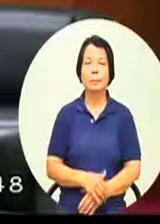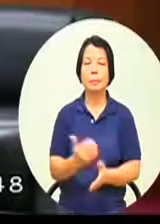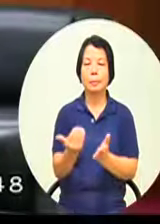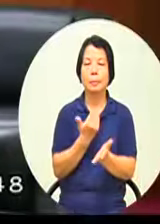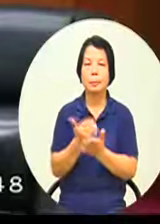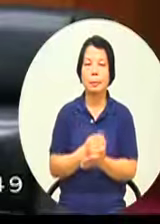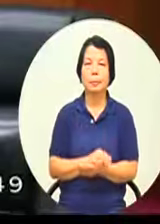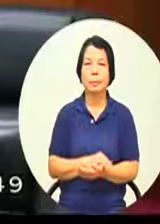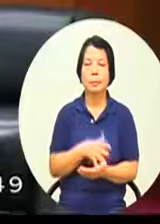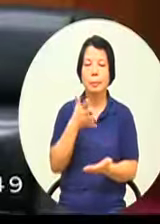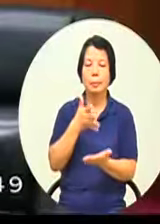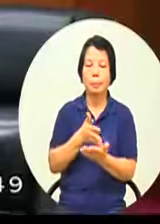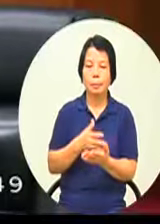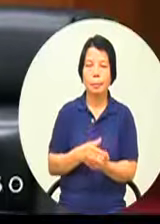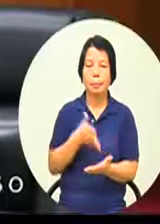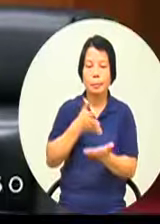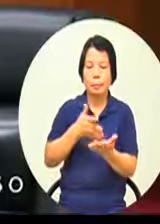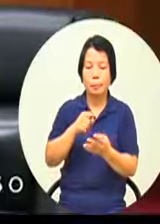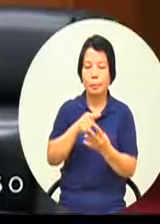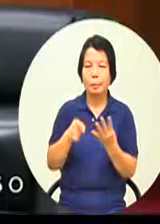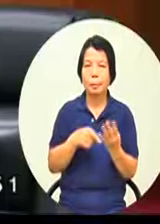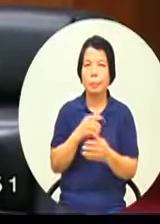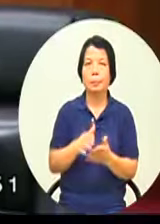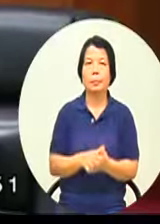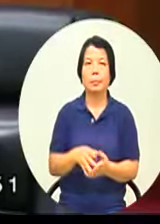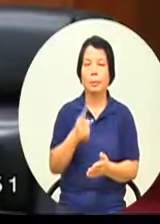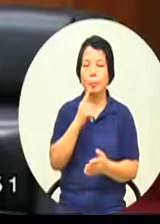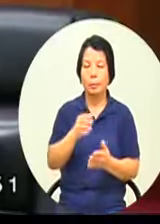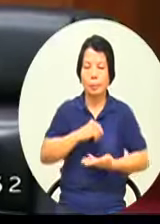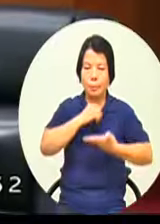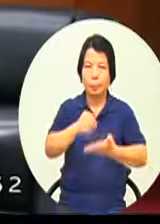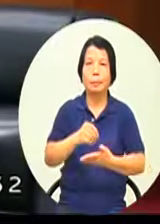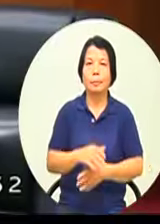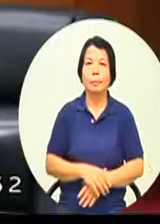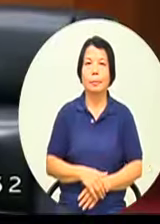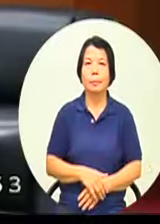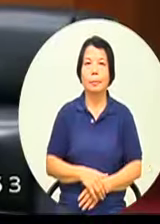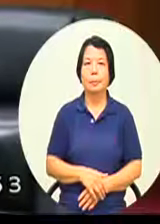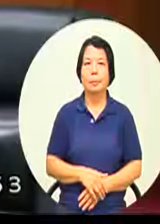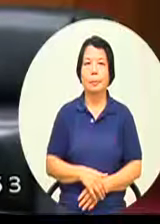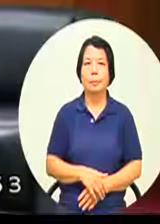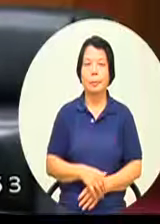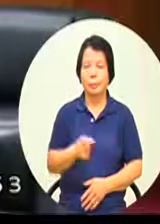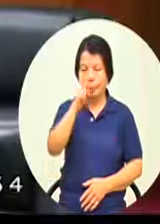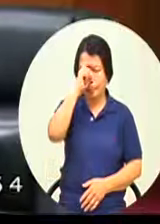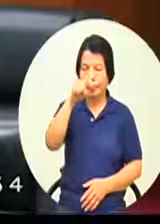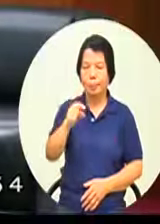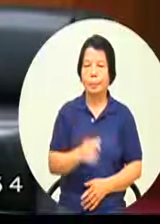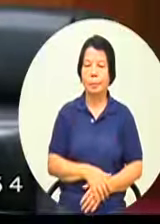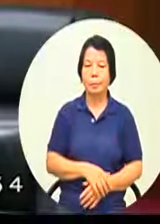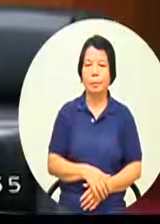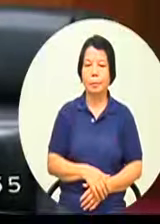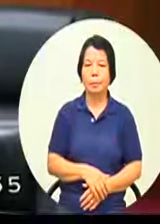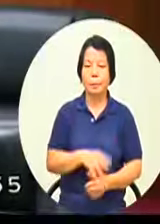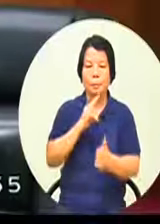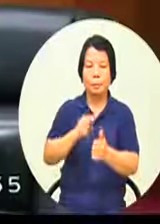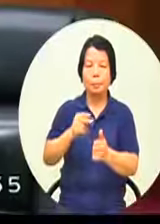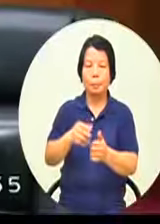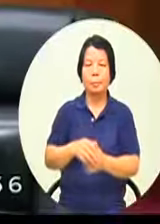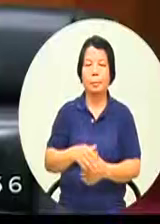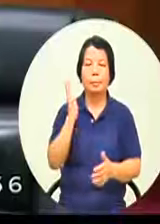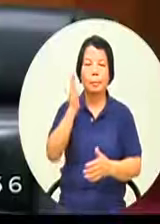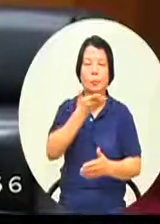到这几个部分哈，我是建议，也是期盼，也是要求我们水利局。是不